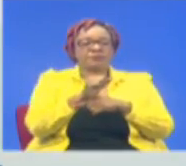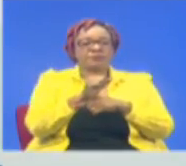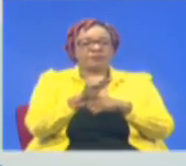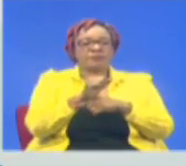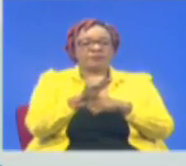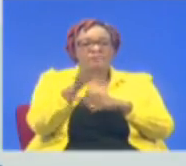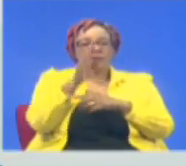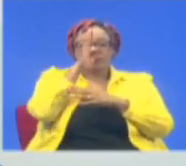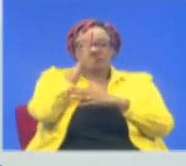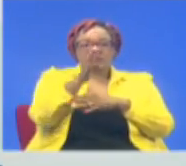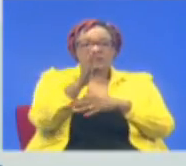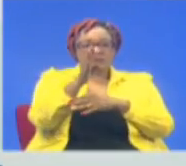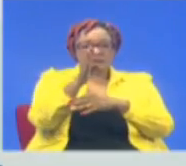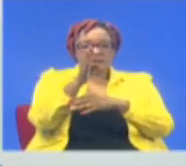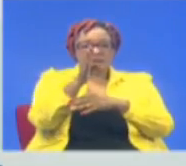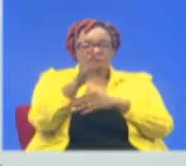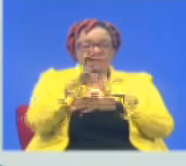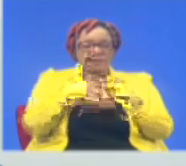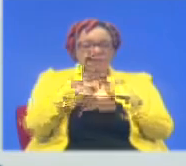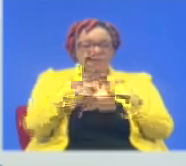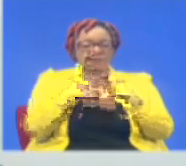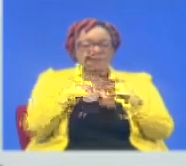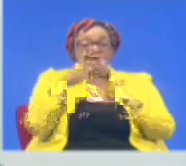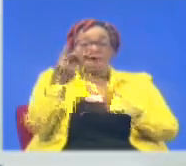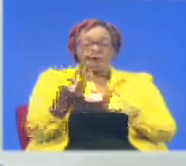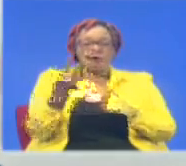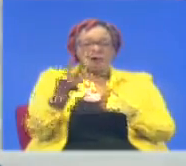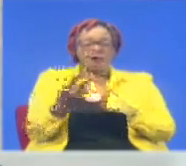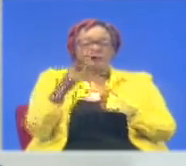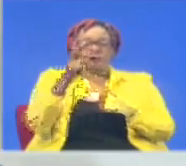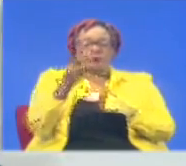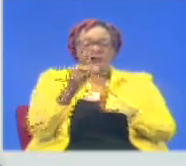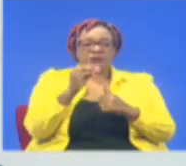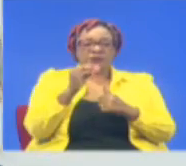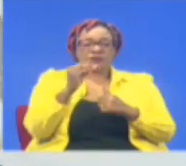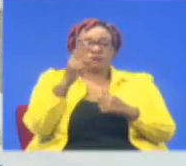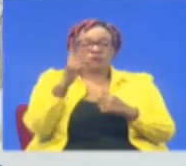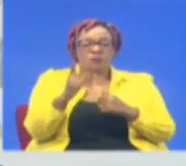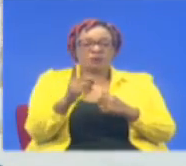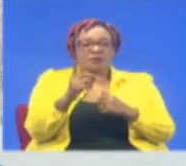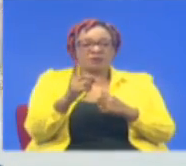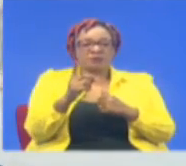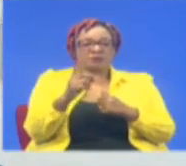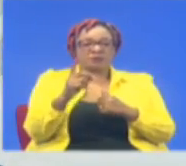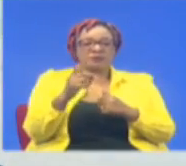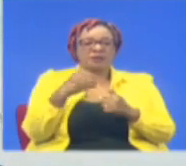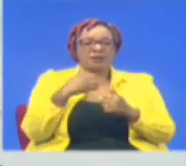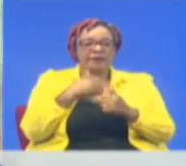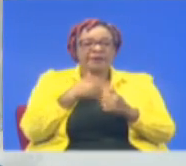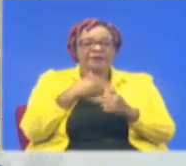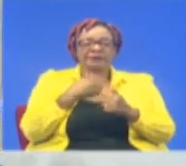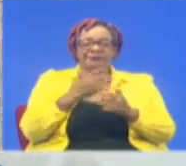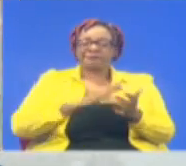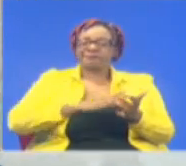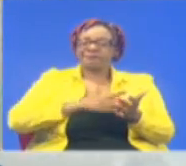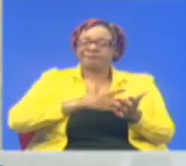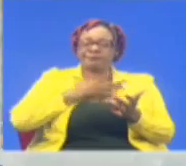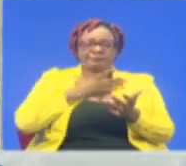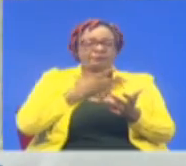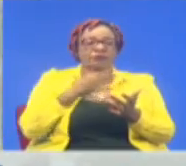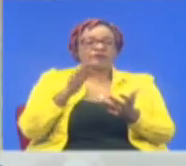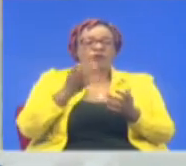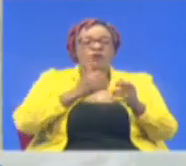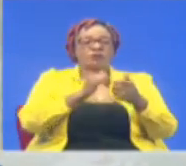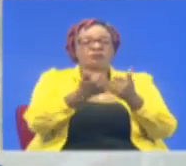Jumapili ya tarehe 7 Februari mwaka 2021, ngarambe kubwa kabisa ligi kuu ya kandanda